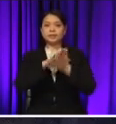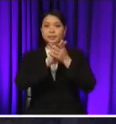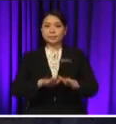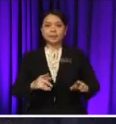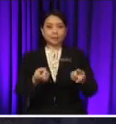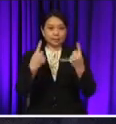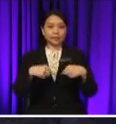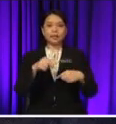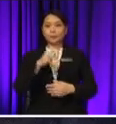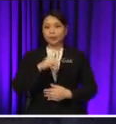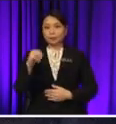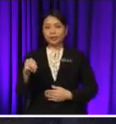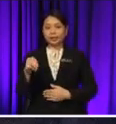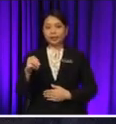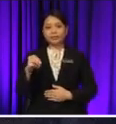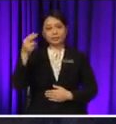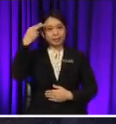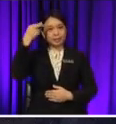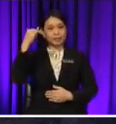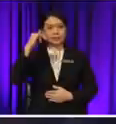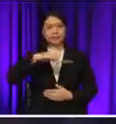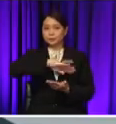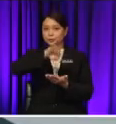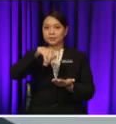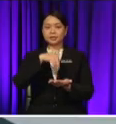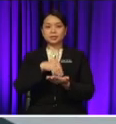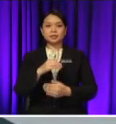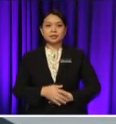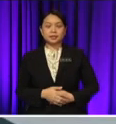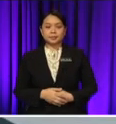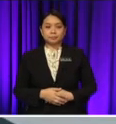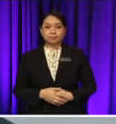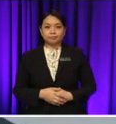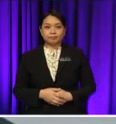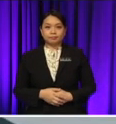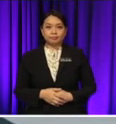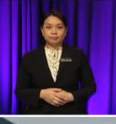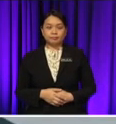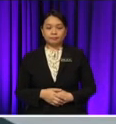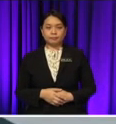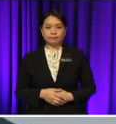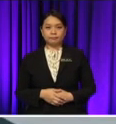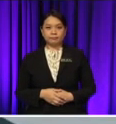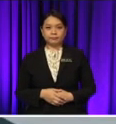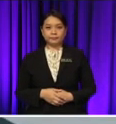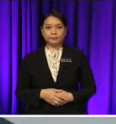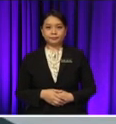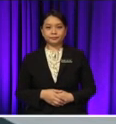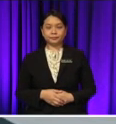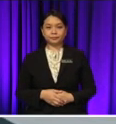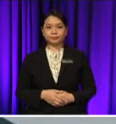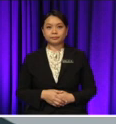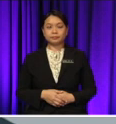murid-murid hai saya punya adiknya kita hari ini Cikgu oke akhirnya kita